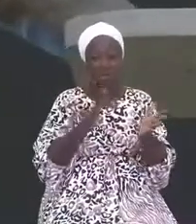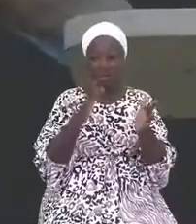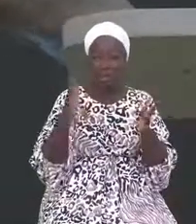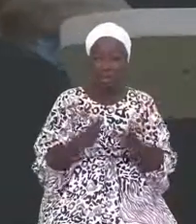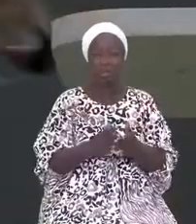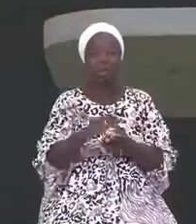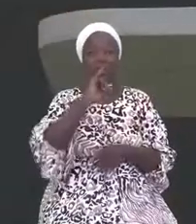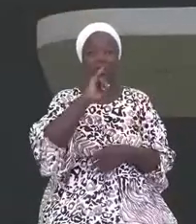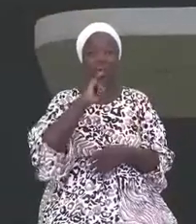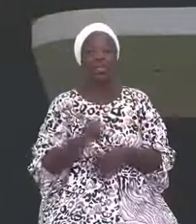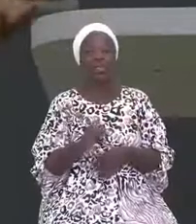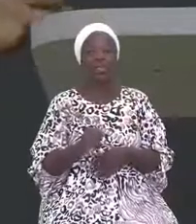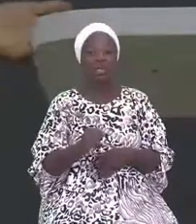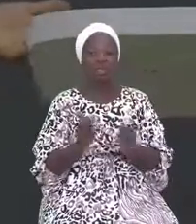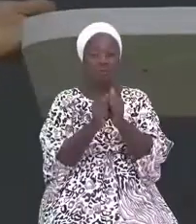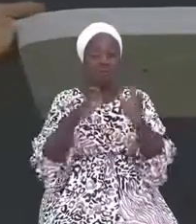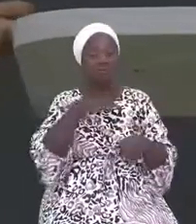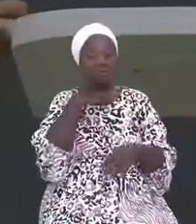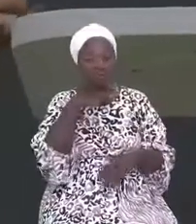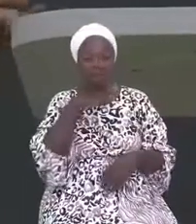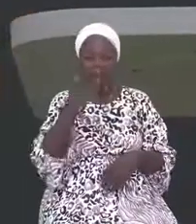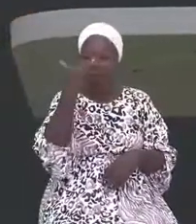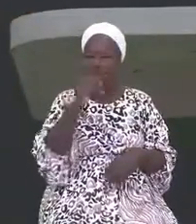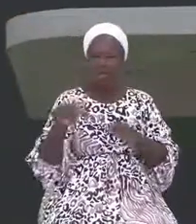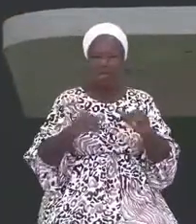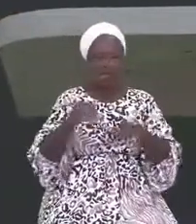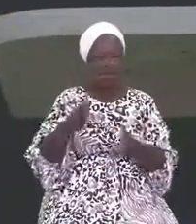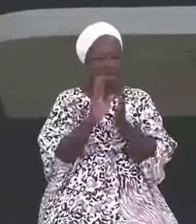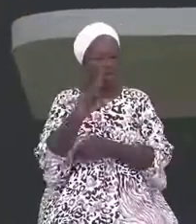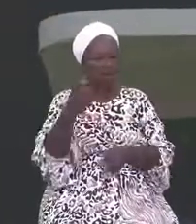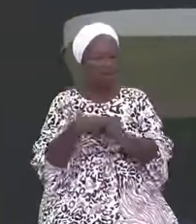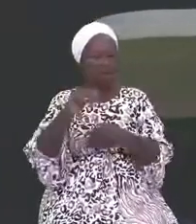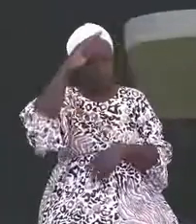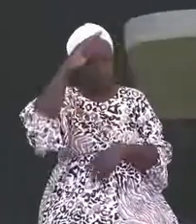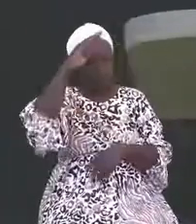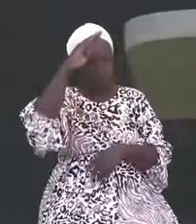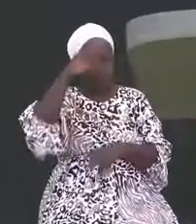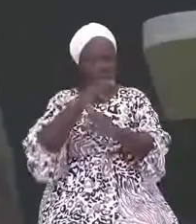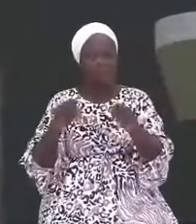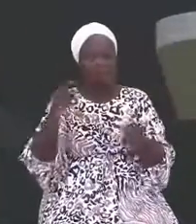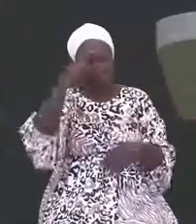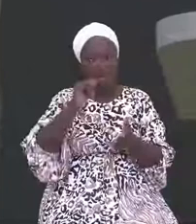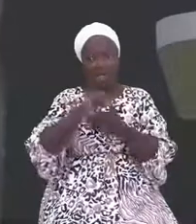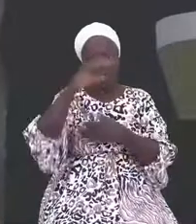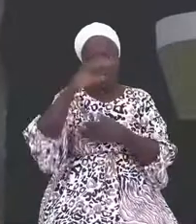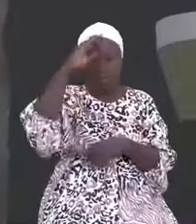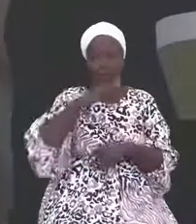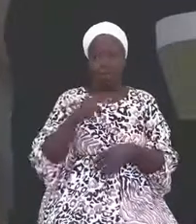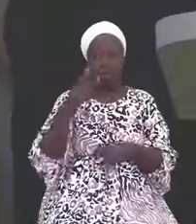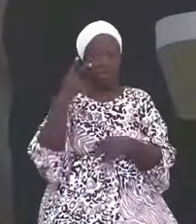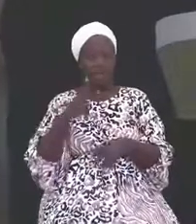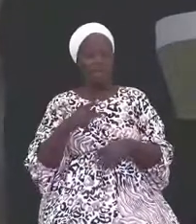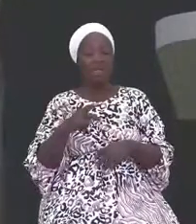est pourcentage pourquoi a-t-il posé la tasse question à l'homme parce que l'homme pense à Jésus comme